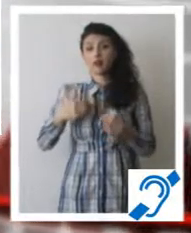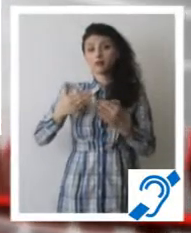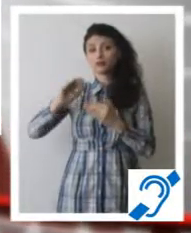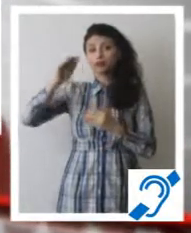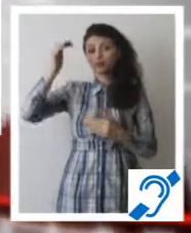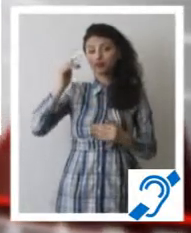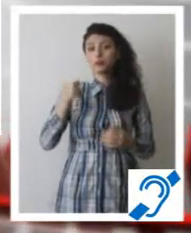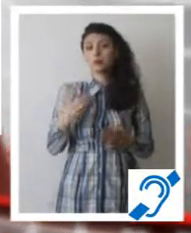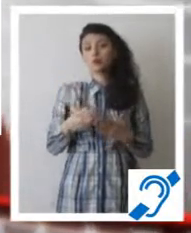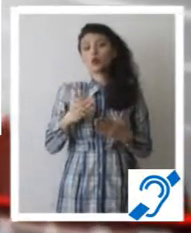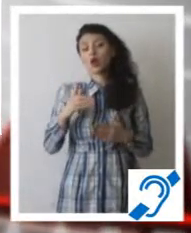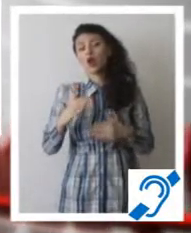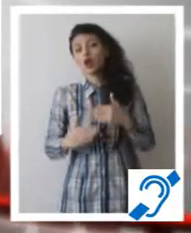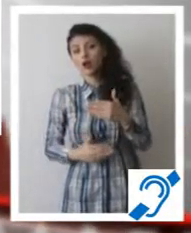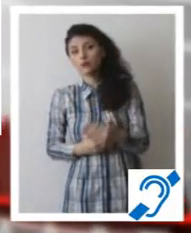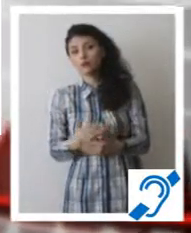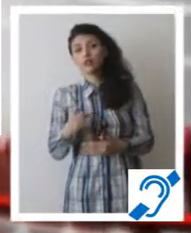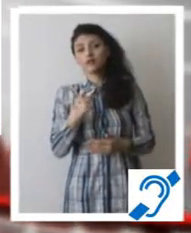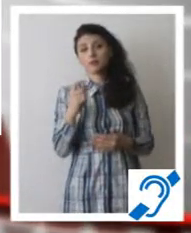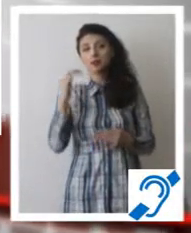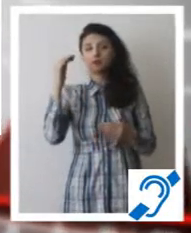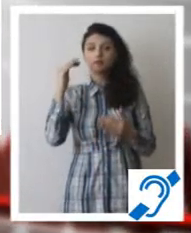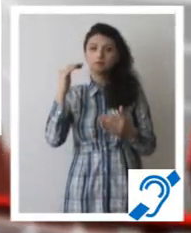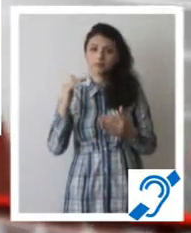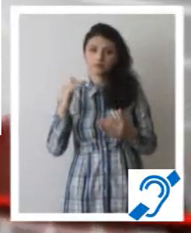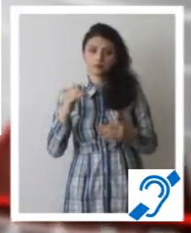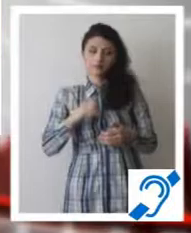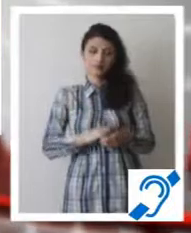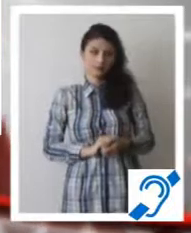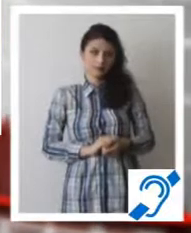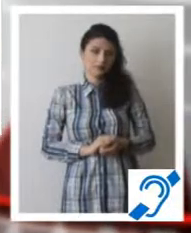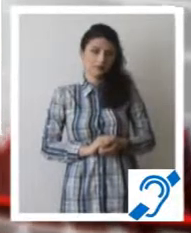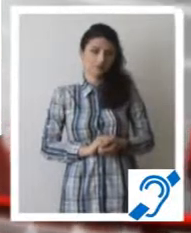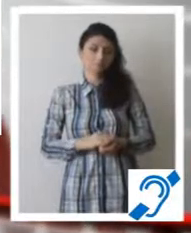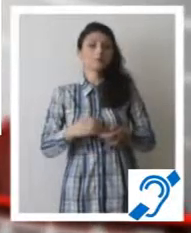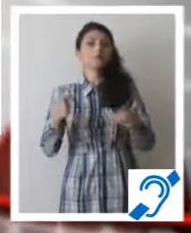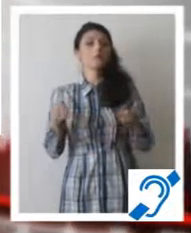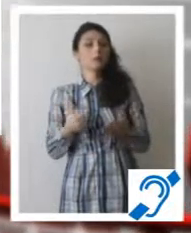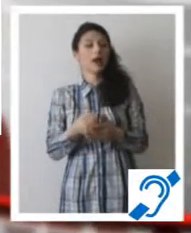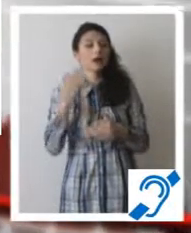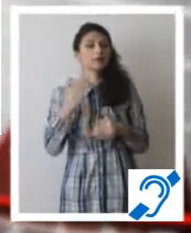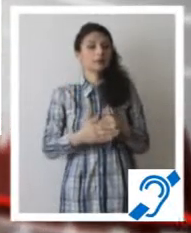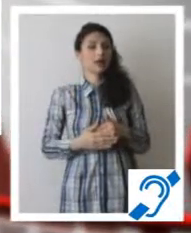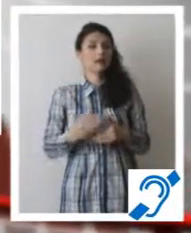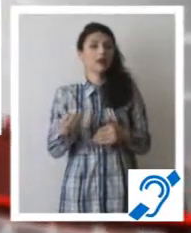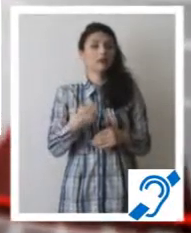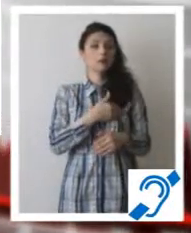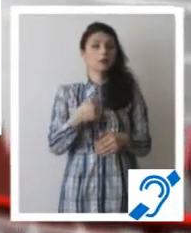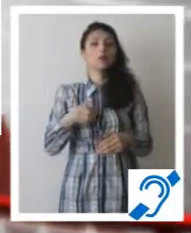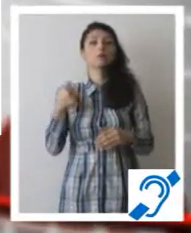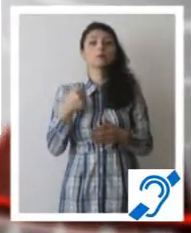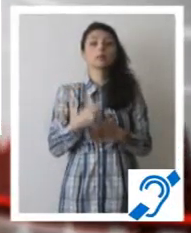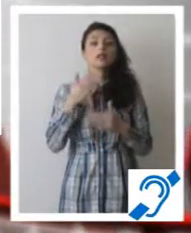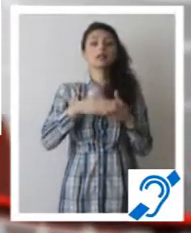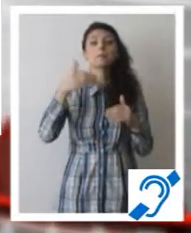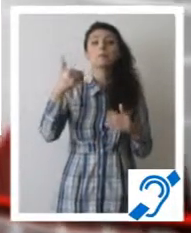marți inclusiv, pentru că apoi tendința să fie de treptată scădere. Maximele termice până miercuri